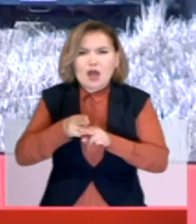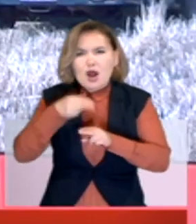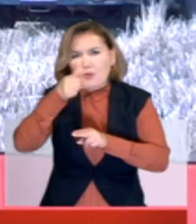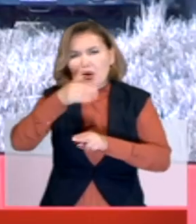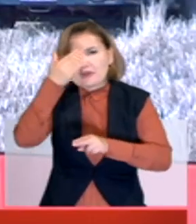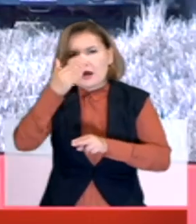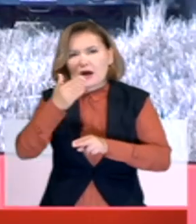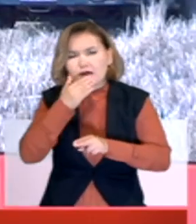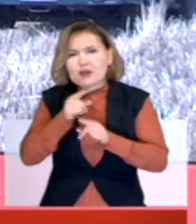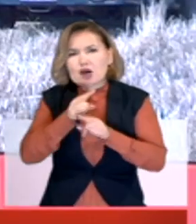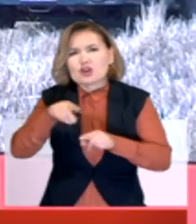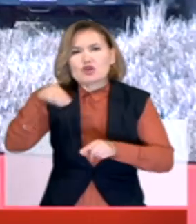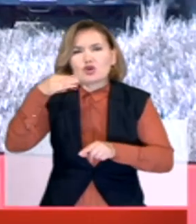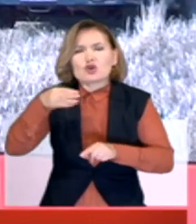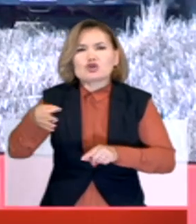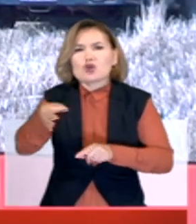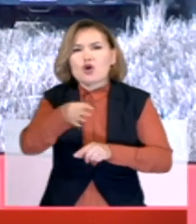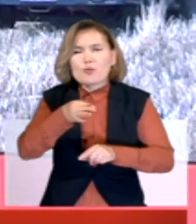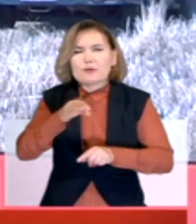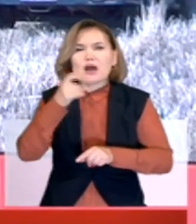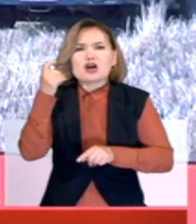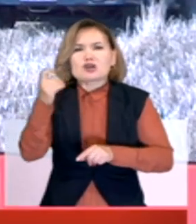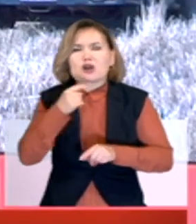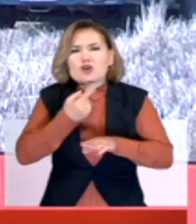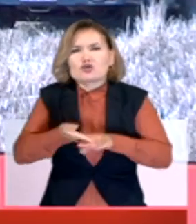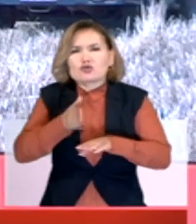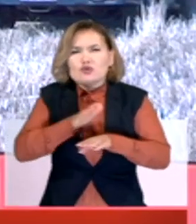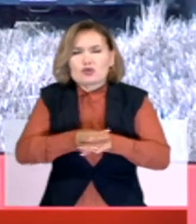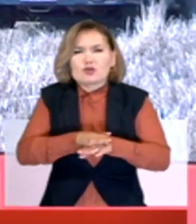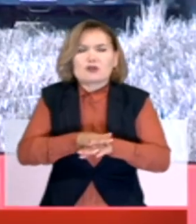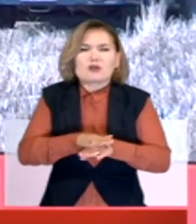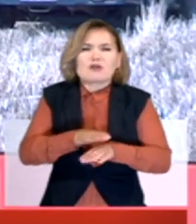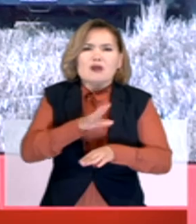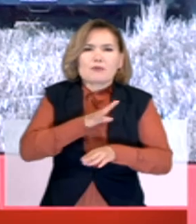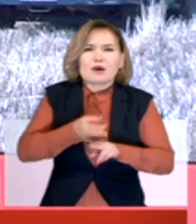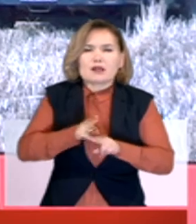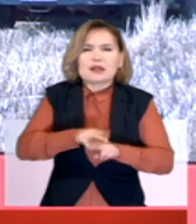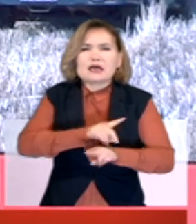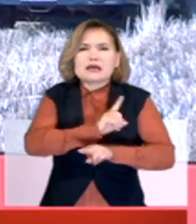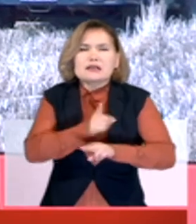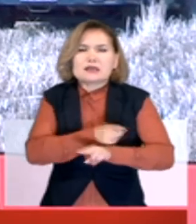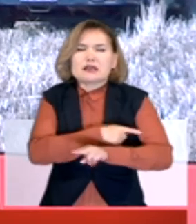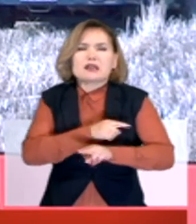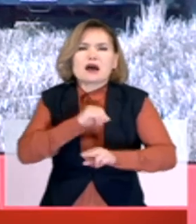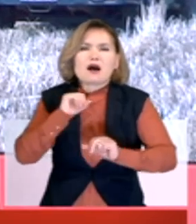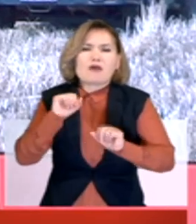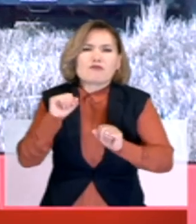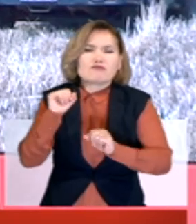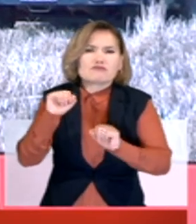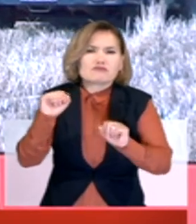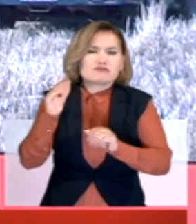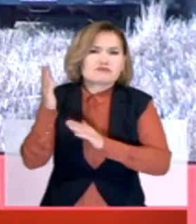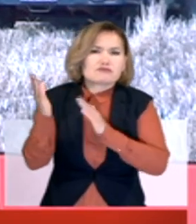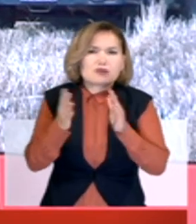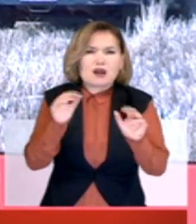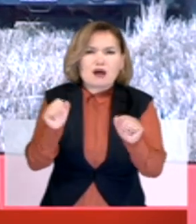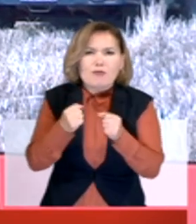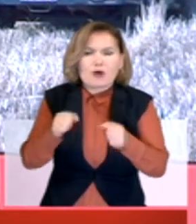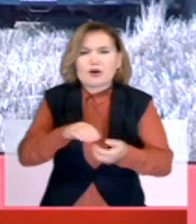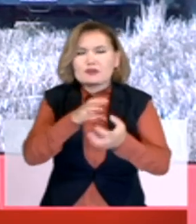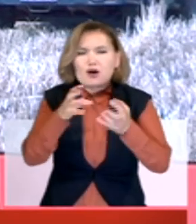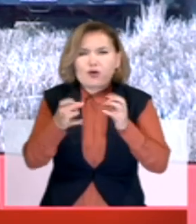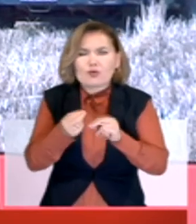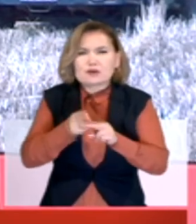Биылғы жаз Түркістан облысының шаруаларына да тым қолайсыз болып тұр. Екпіндете соғатын жел мен қайта-қайта жауған жаңбыр